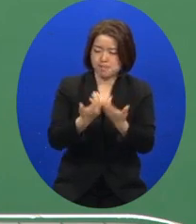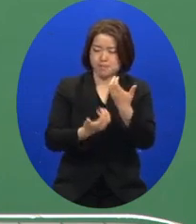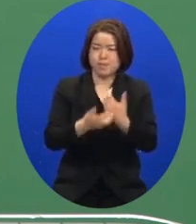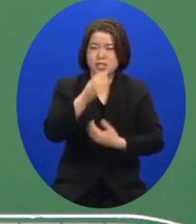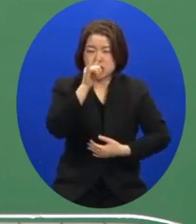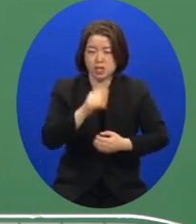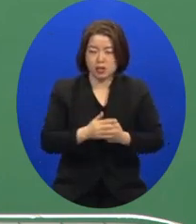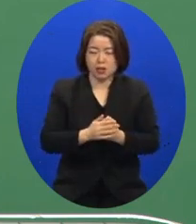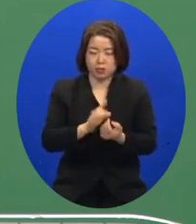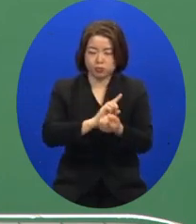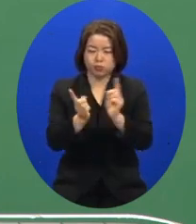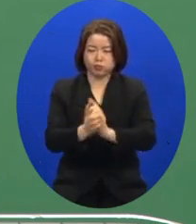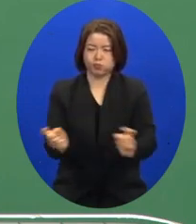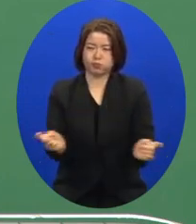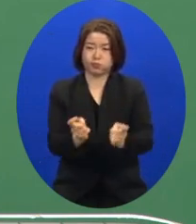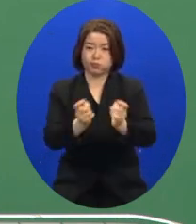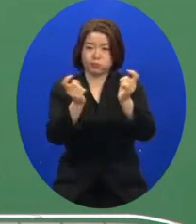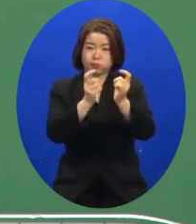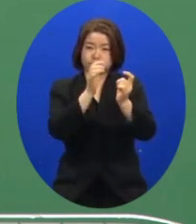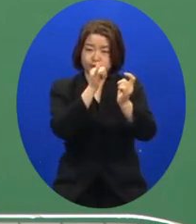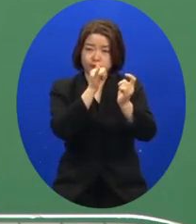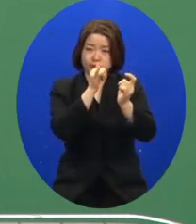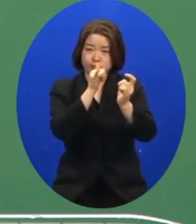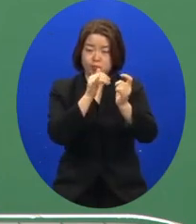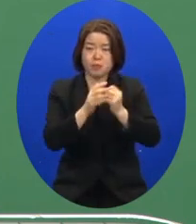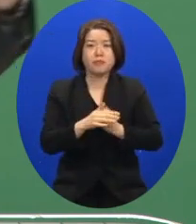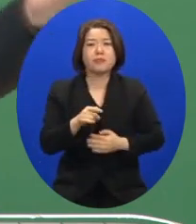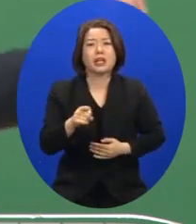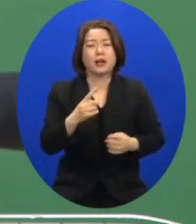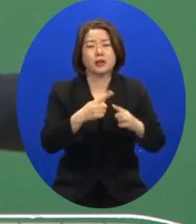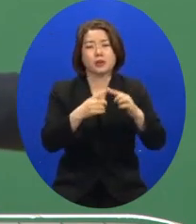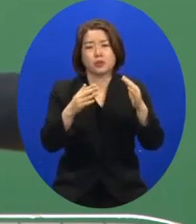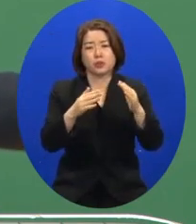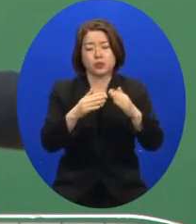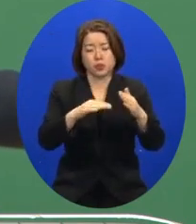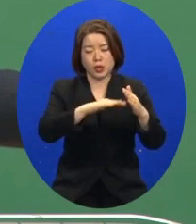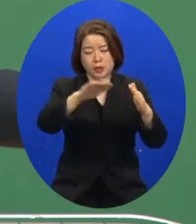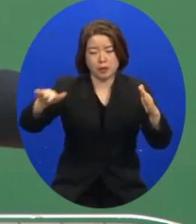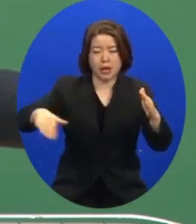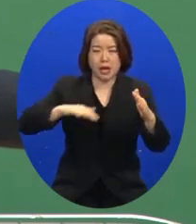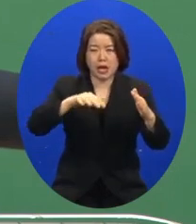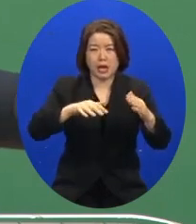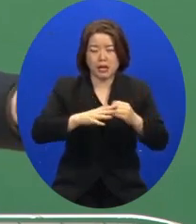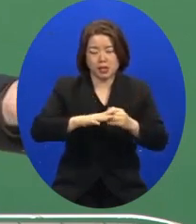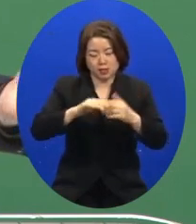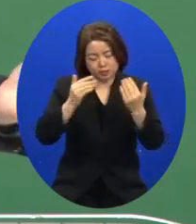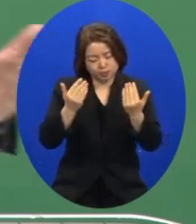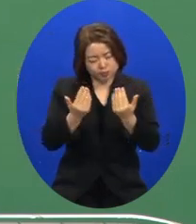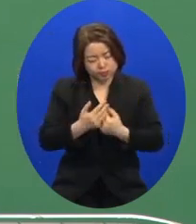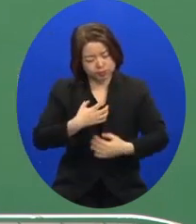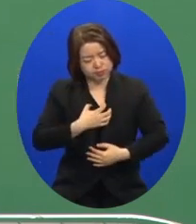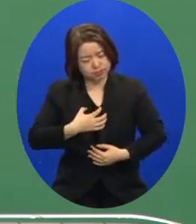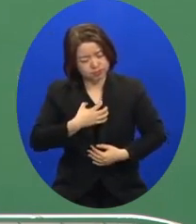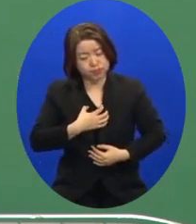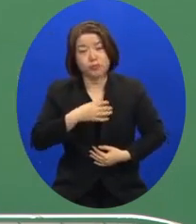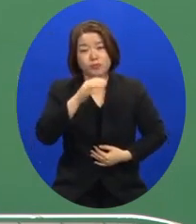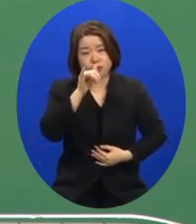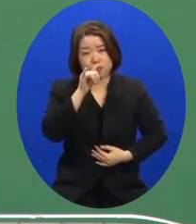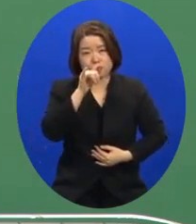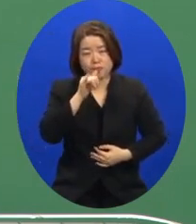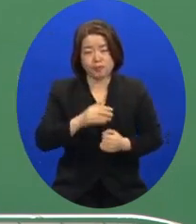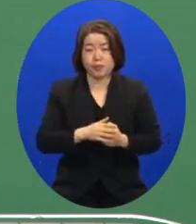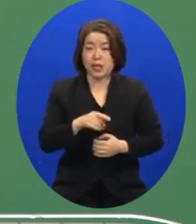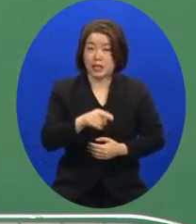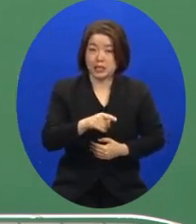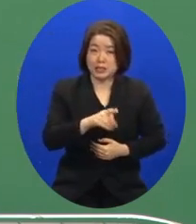계속 서로 싸우는 겁니다. 그건 교회 전체의 근심이 되죠. 그게 사도